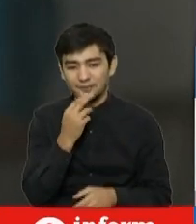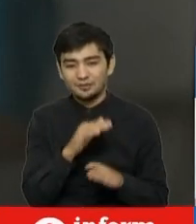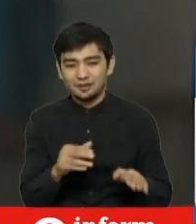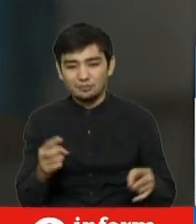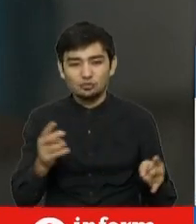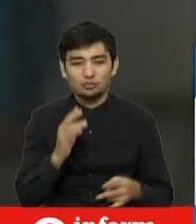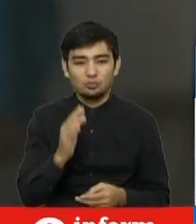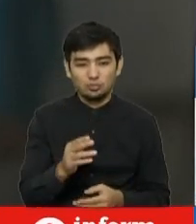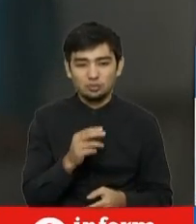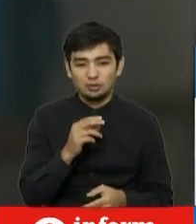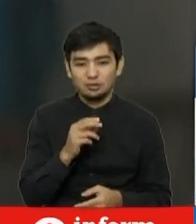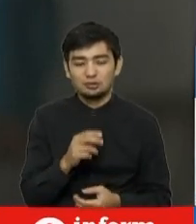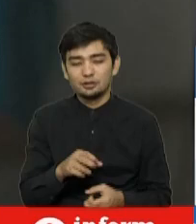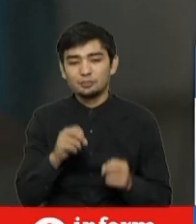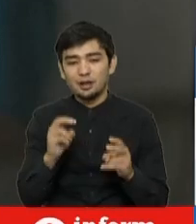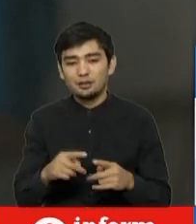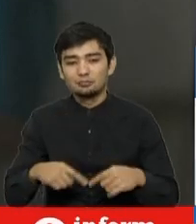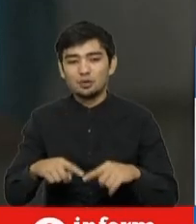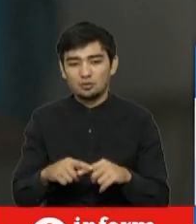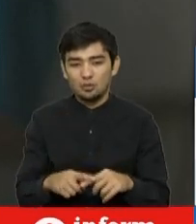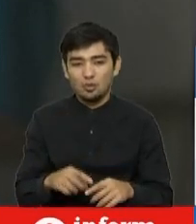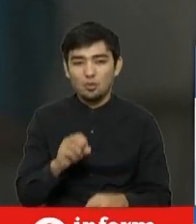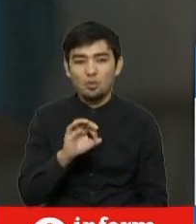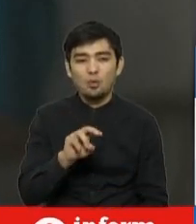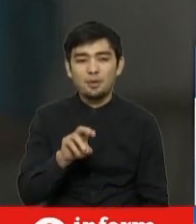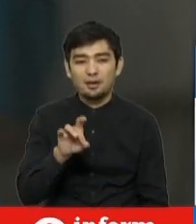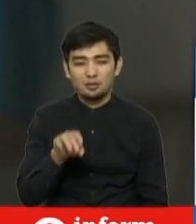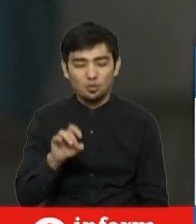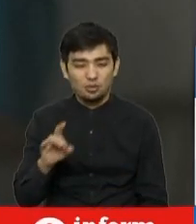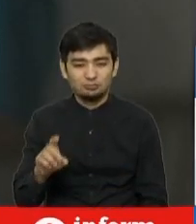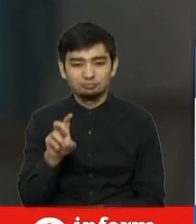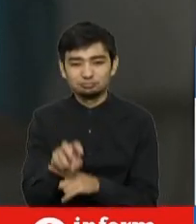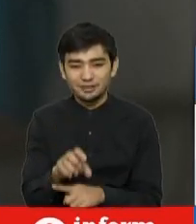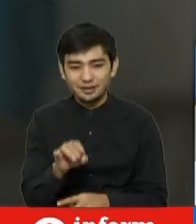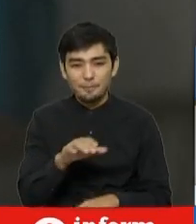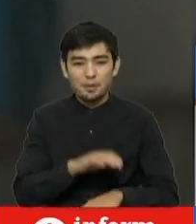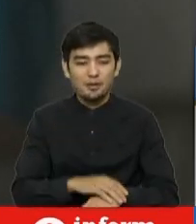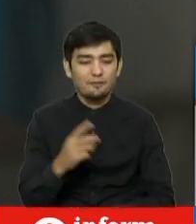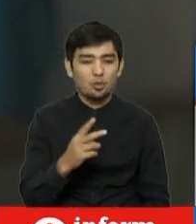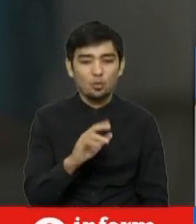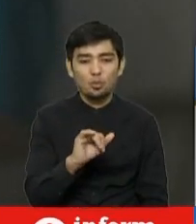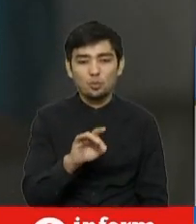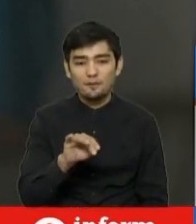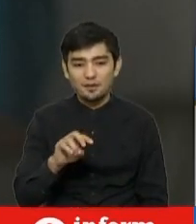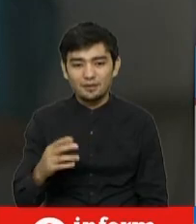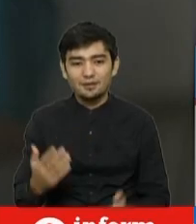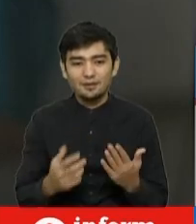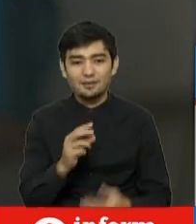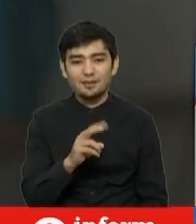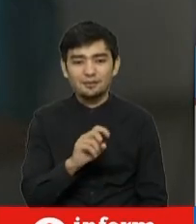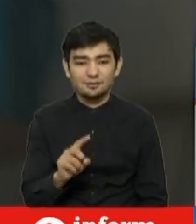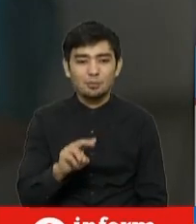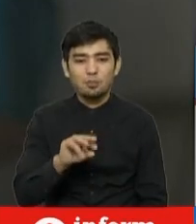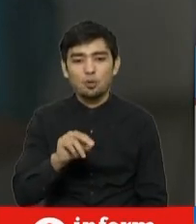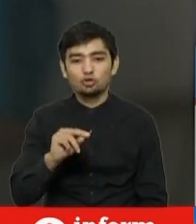будет обратиться к уполномоченным операторам. Уполномоченные операторы будут являться банки второго уровня, либо Казпочта.